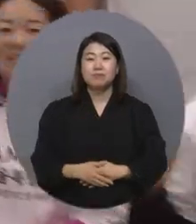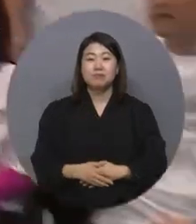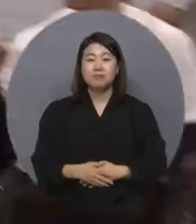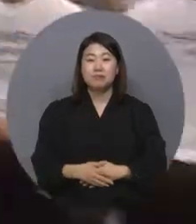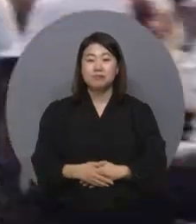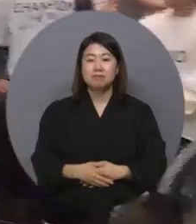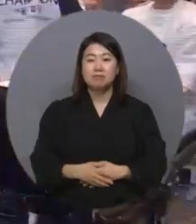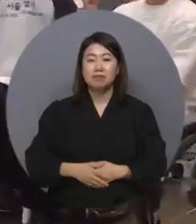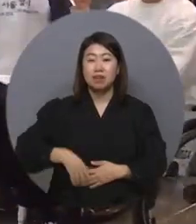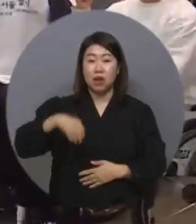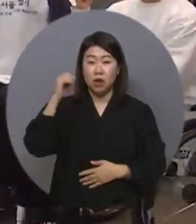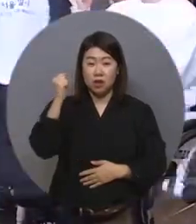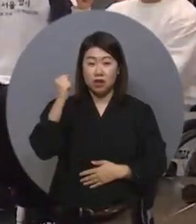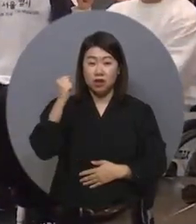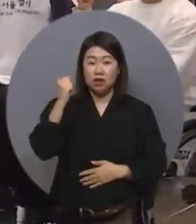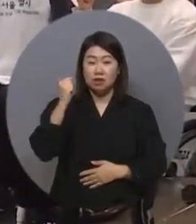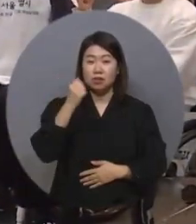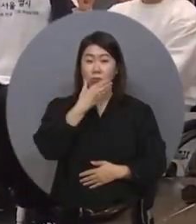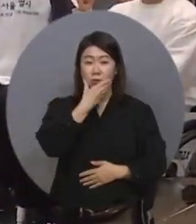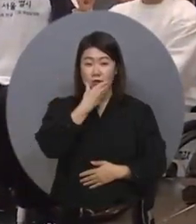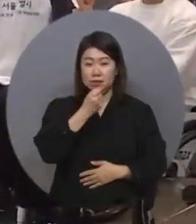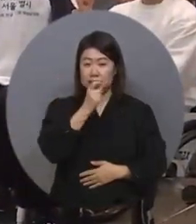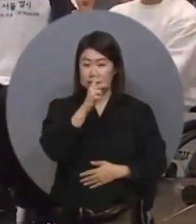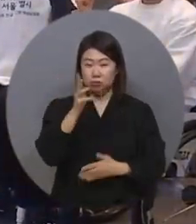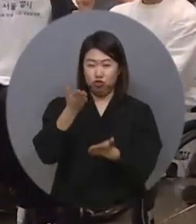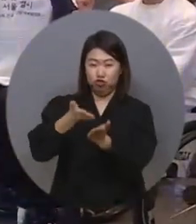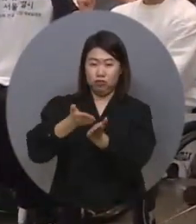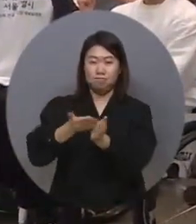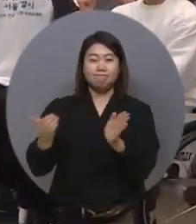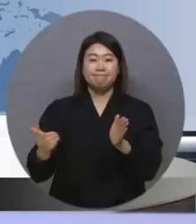고맙습니다. 복지TV 뉴스 박승용입니다.